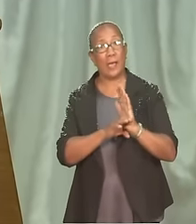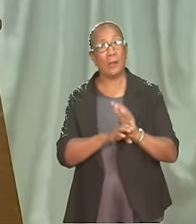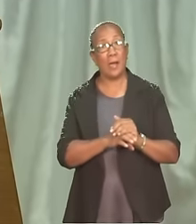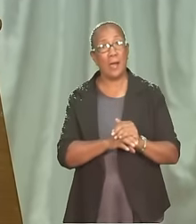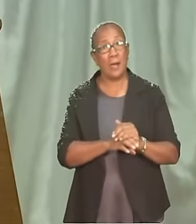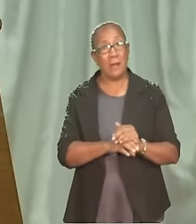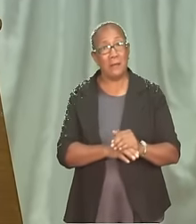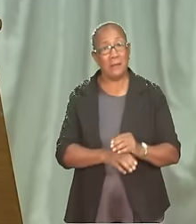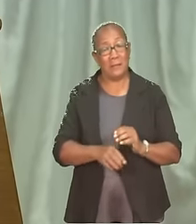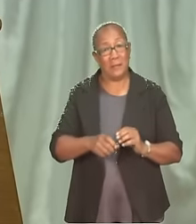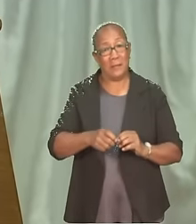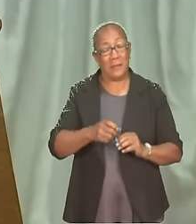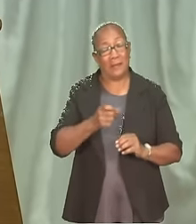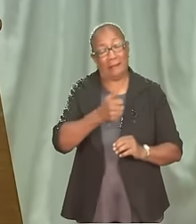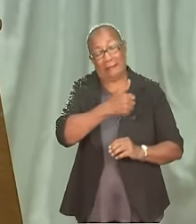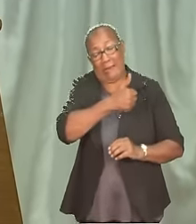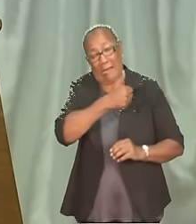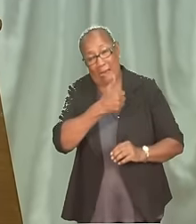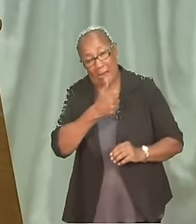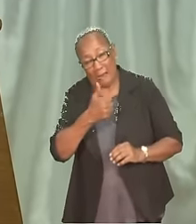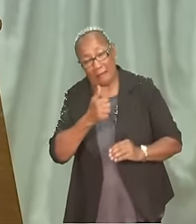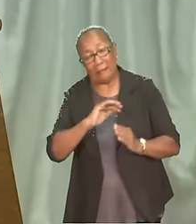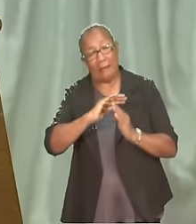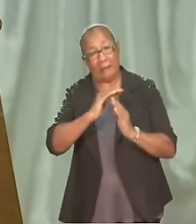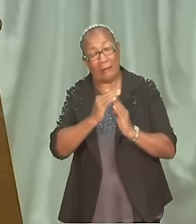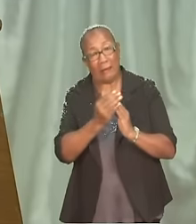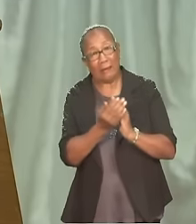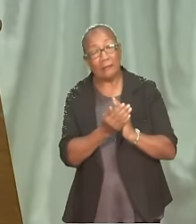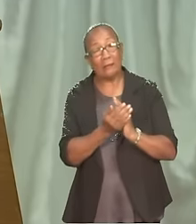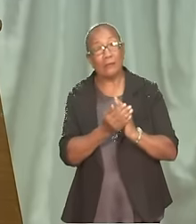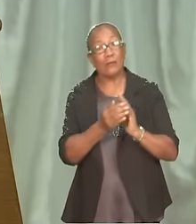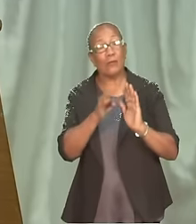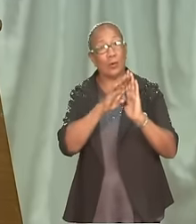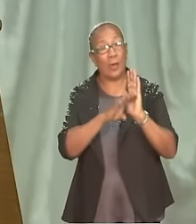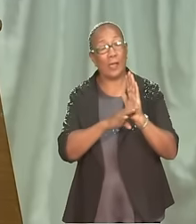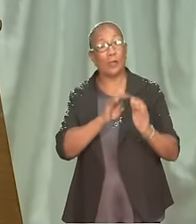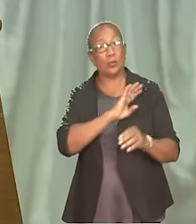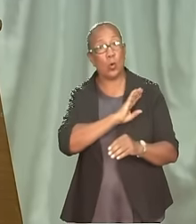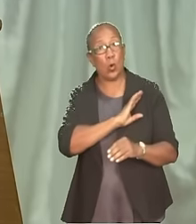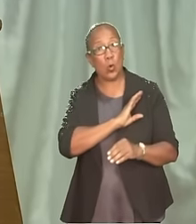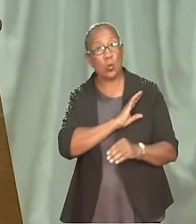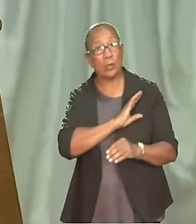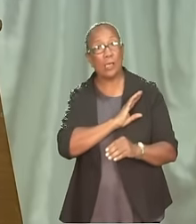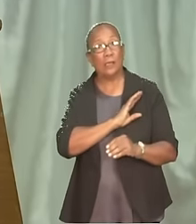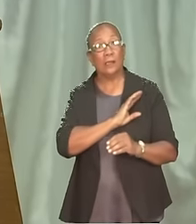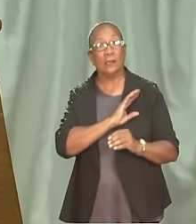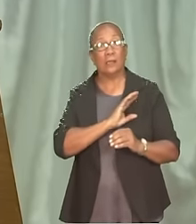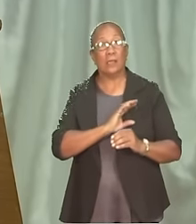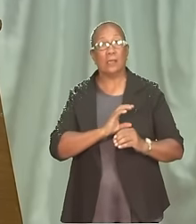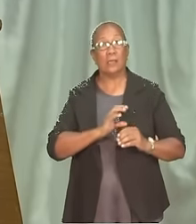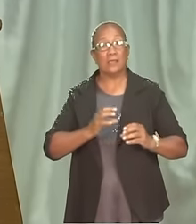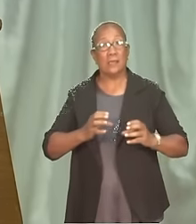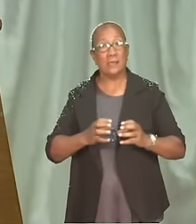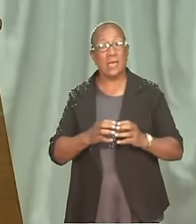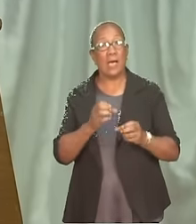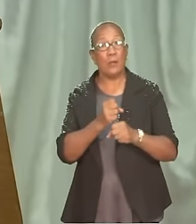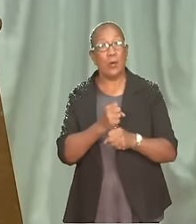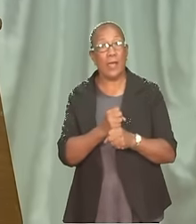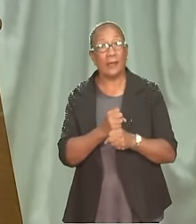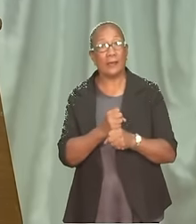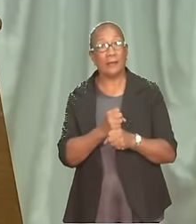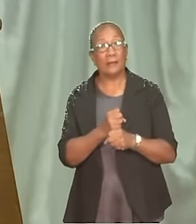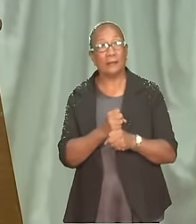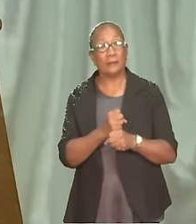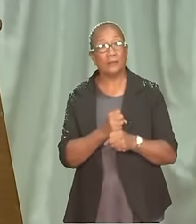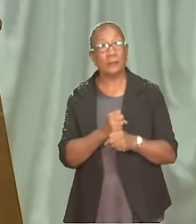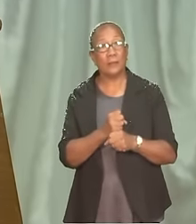randvoorwaarden. En ook die coalitie waarmee we al deze plannen en